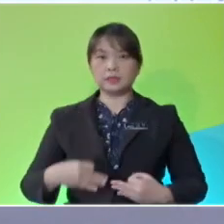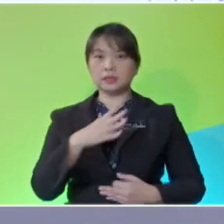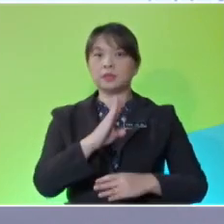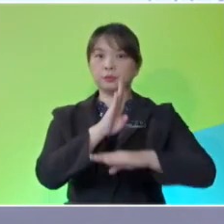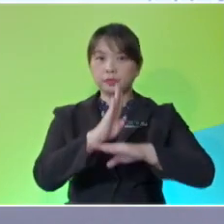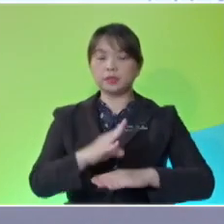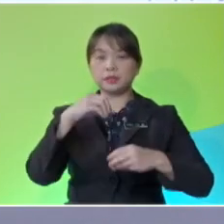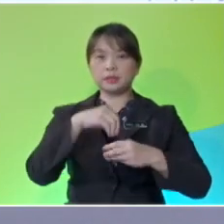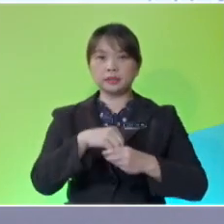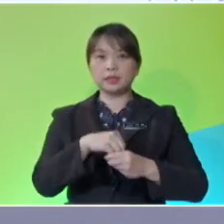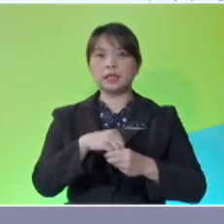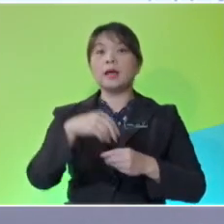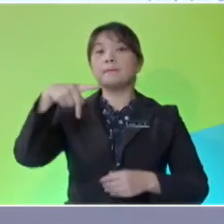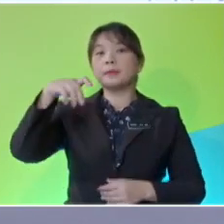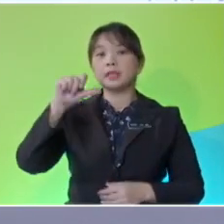dalam bentuk